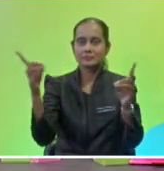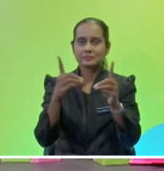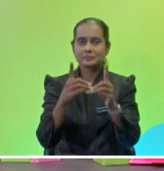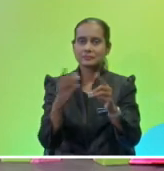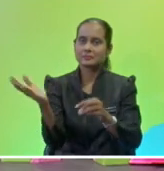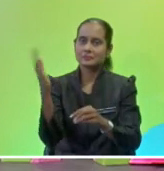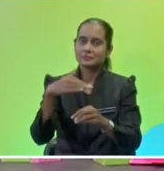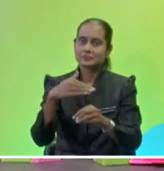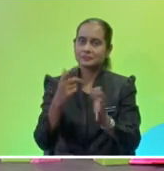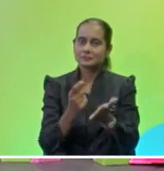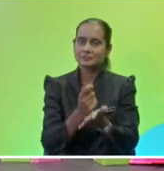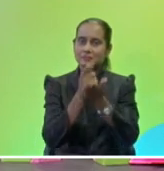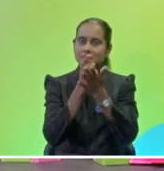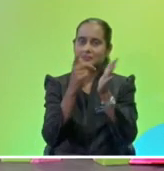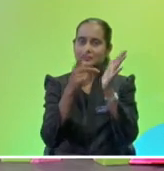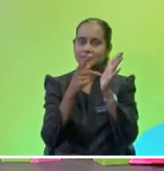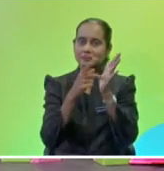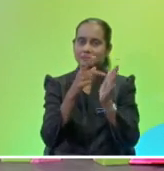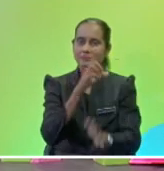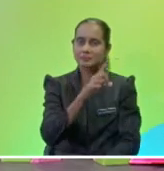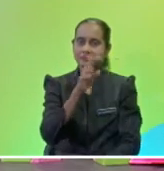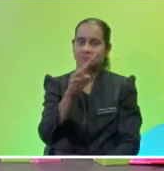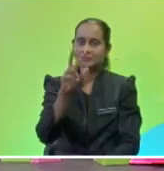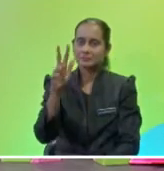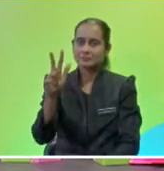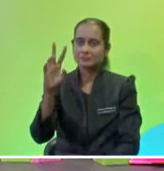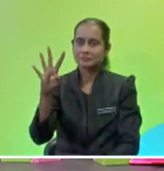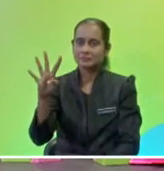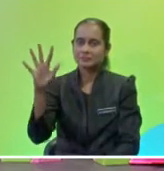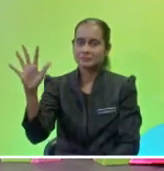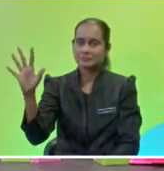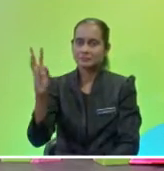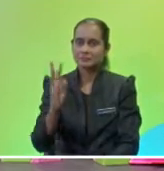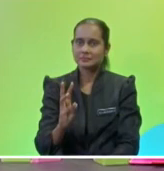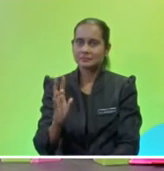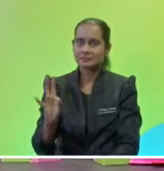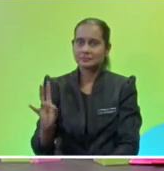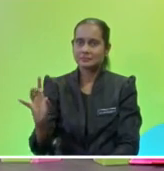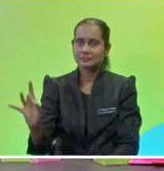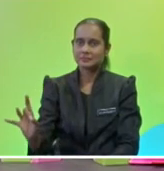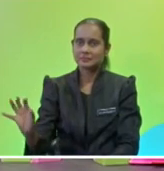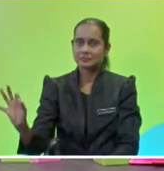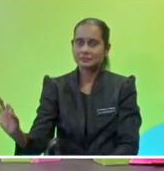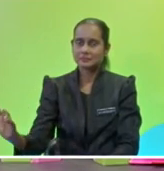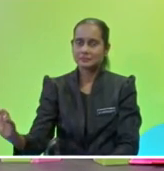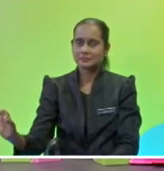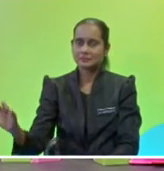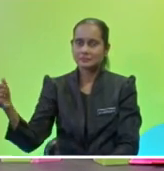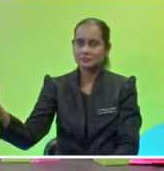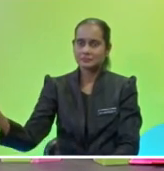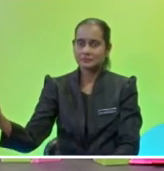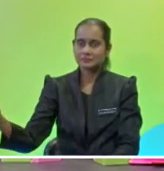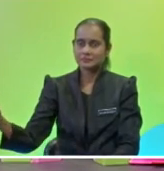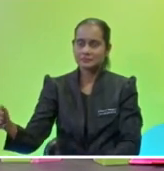kita kira sama-sama 1 2 3 4 5 6 7 8 9 10